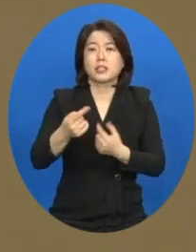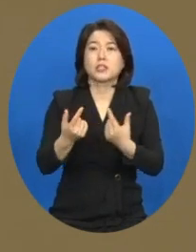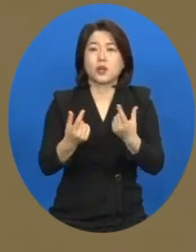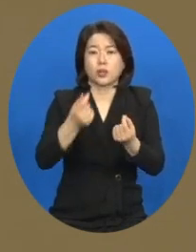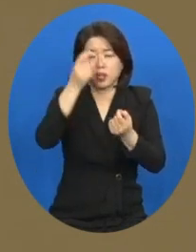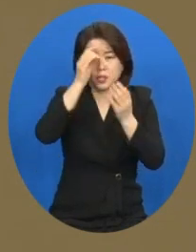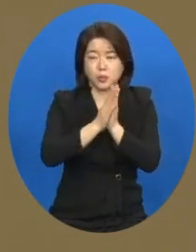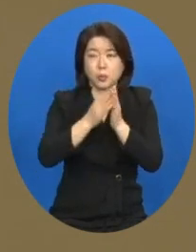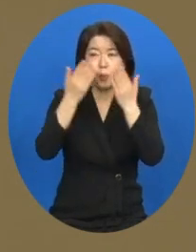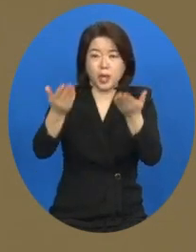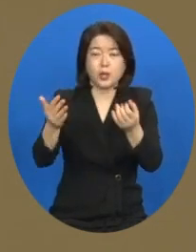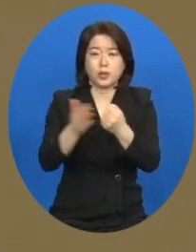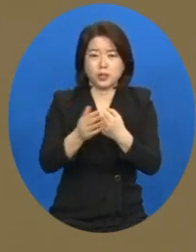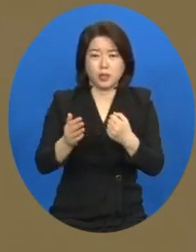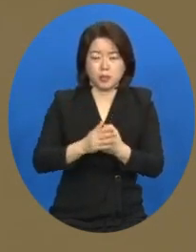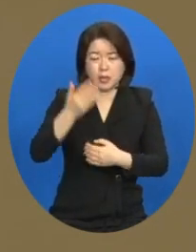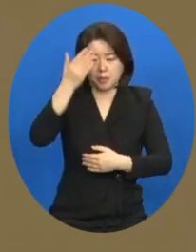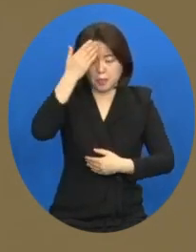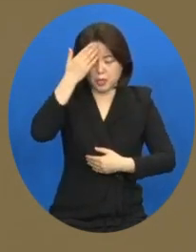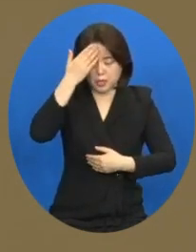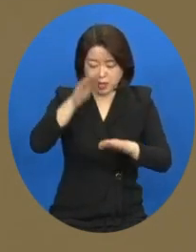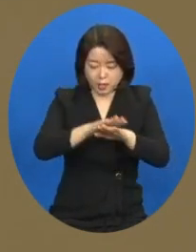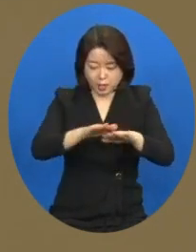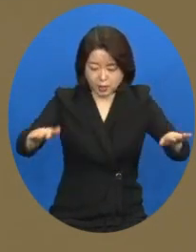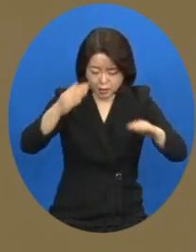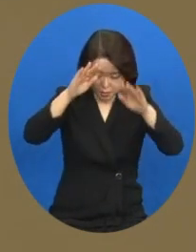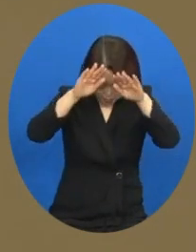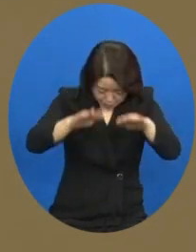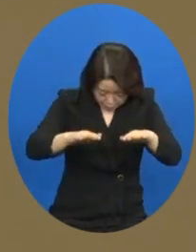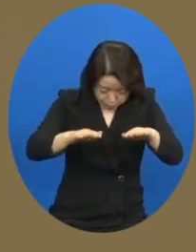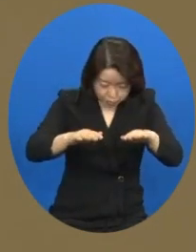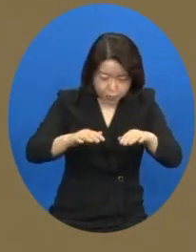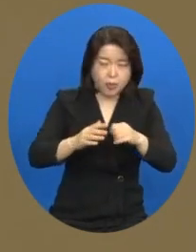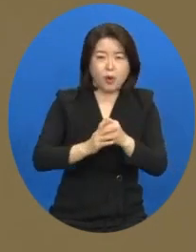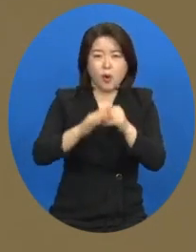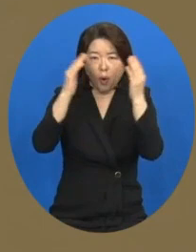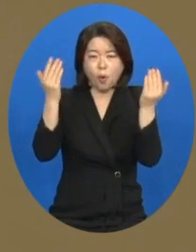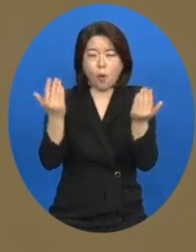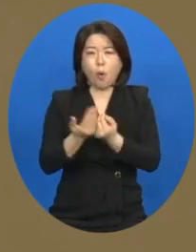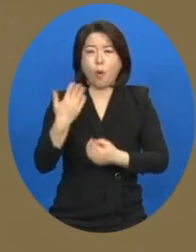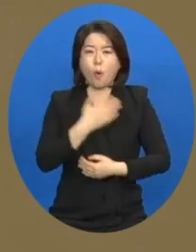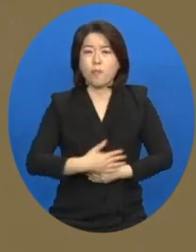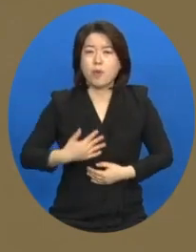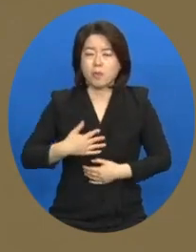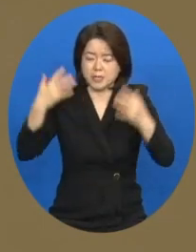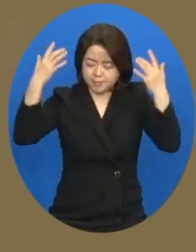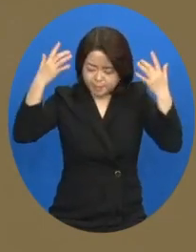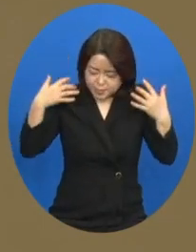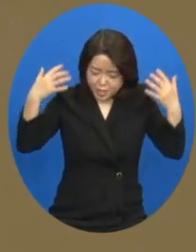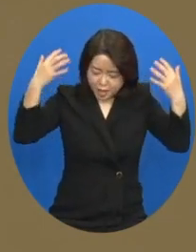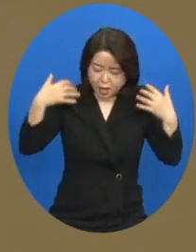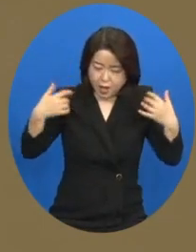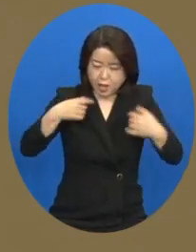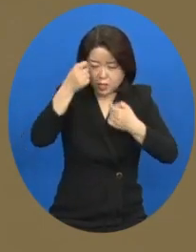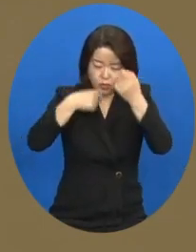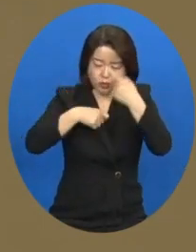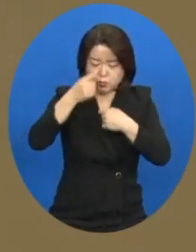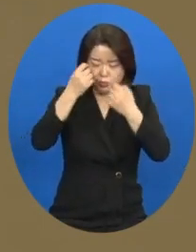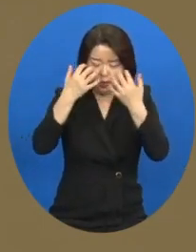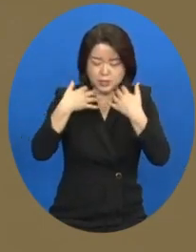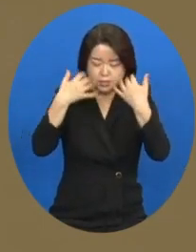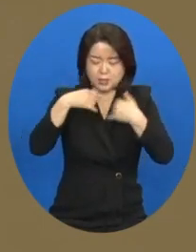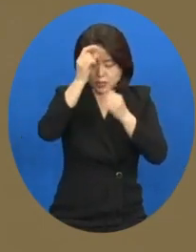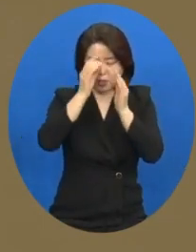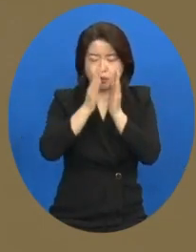되니까 진짜 머리가 바닥에 닿도록 정말 온몸에 땀이 흐르는 눈물의 기도가